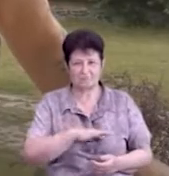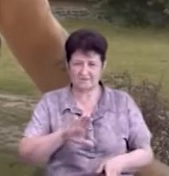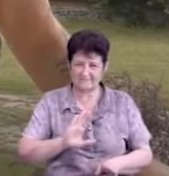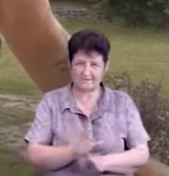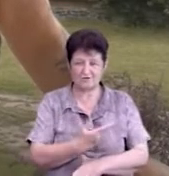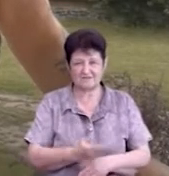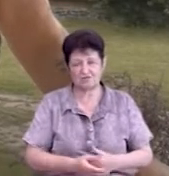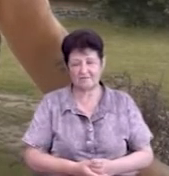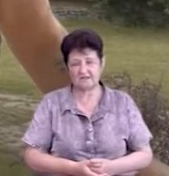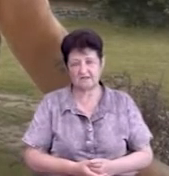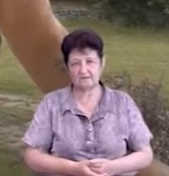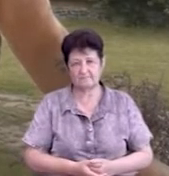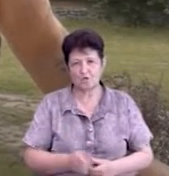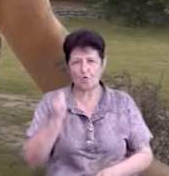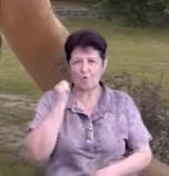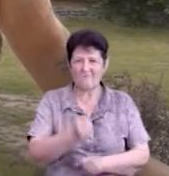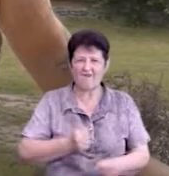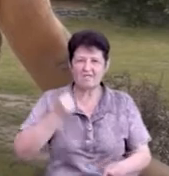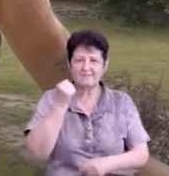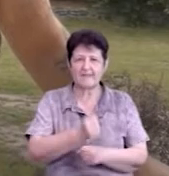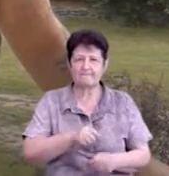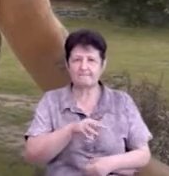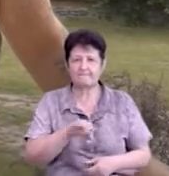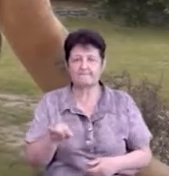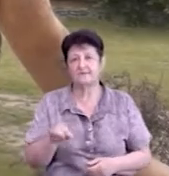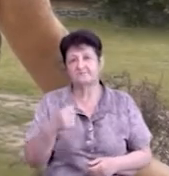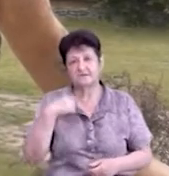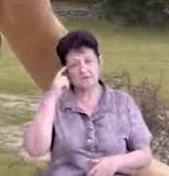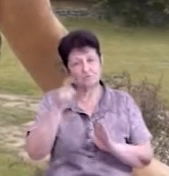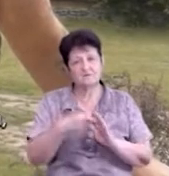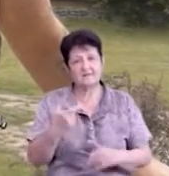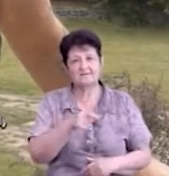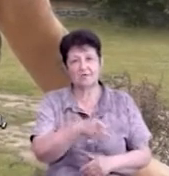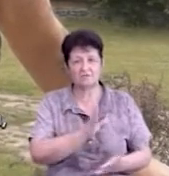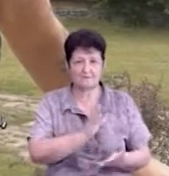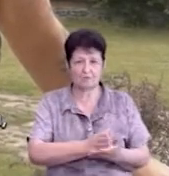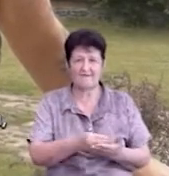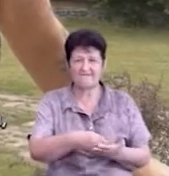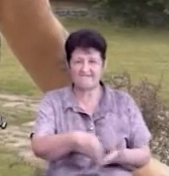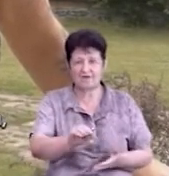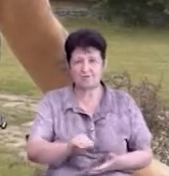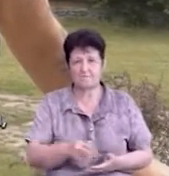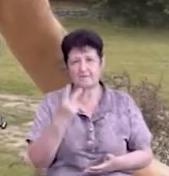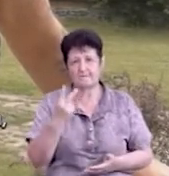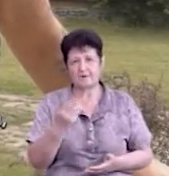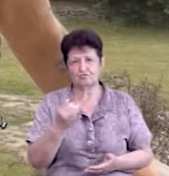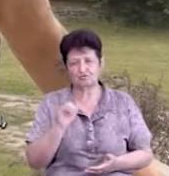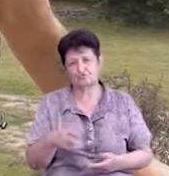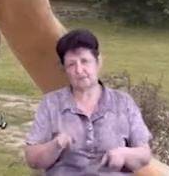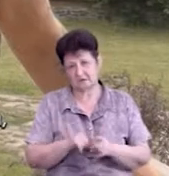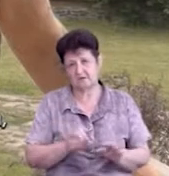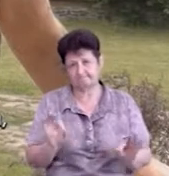демонтовані кувалдами. Вот. Я узнал, где они находятся, выкупил их пару штук, более-менее,